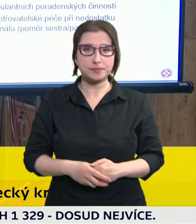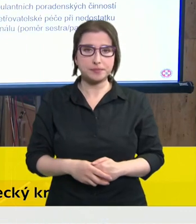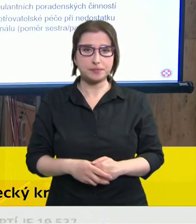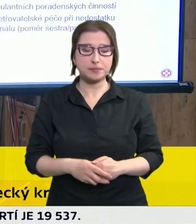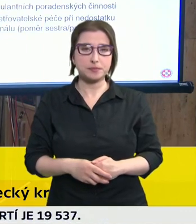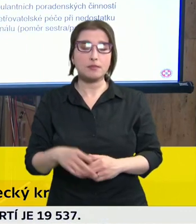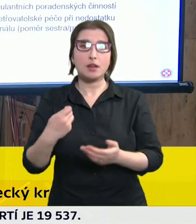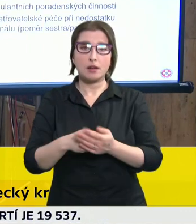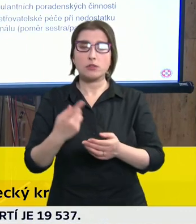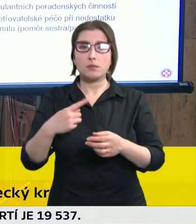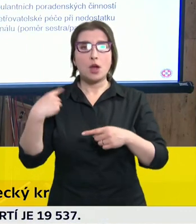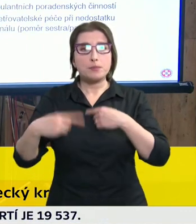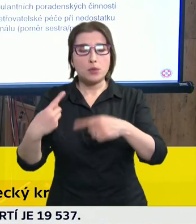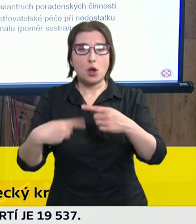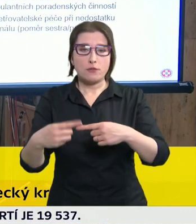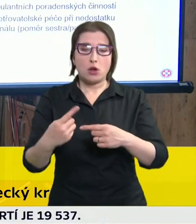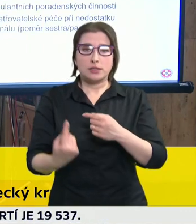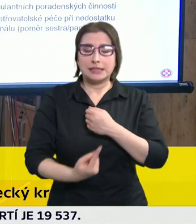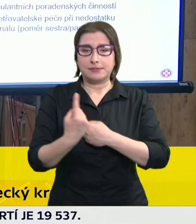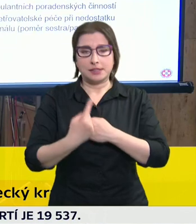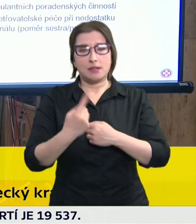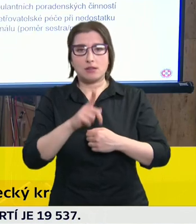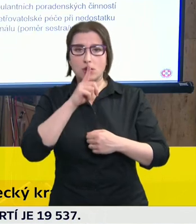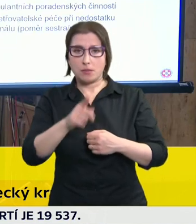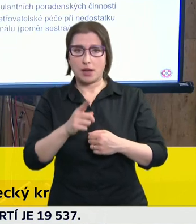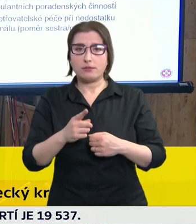napříč všemi zdravotnickými zařízeními jsou velmi